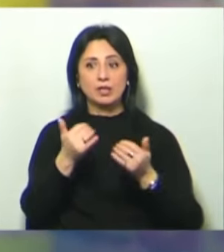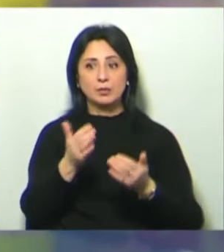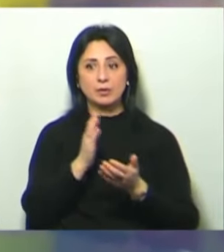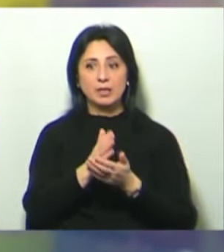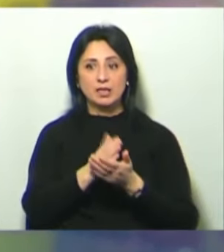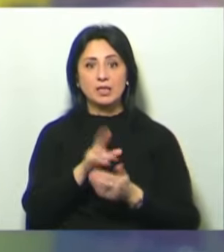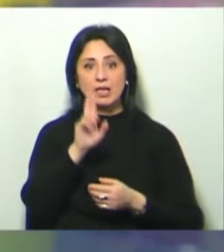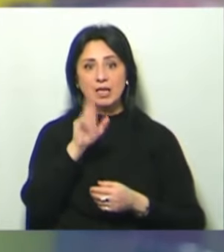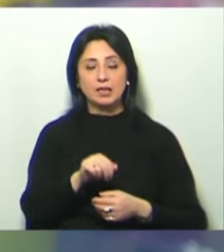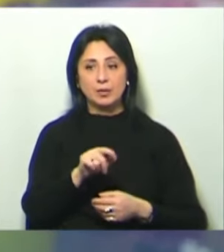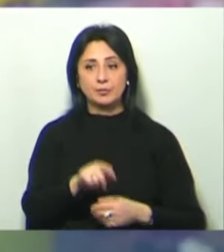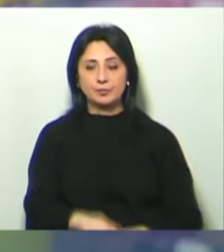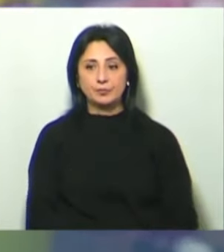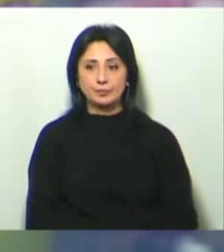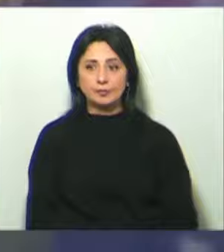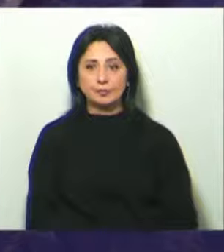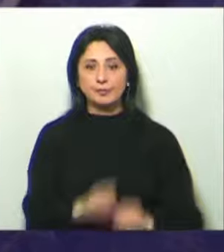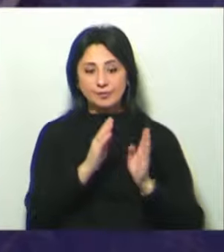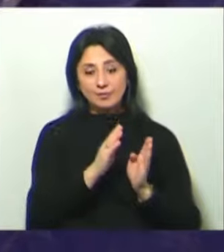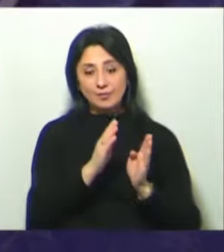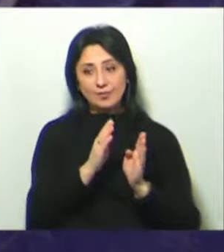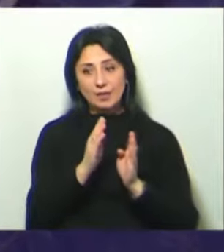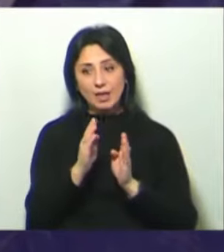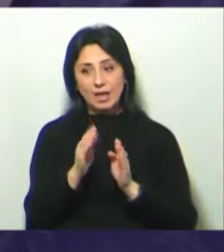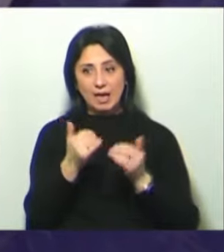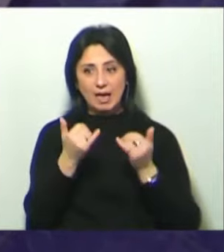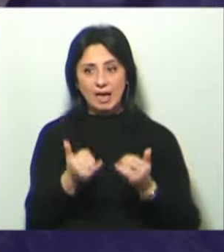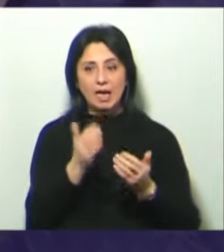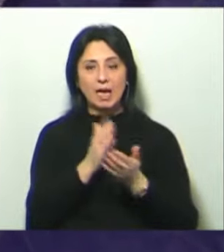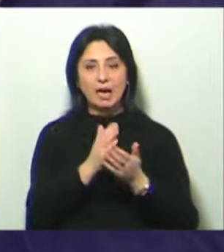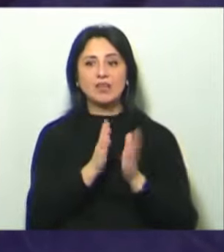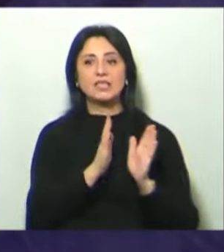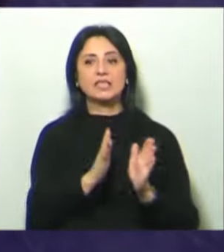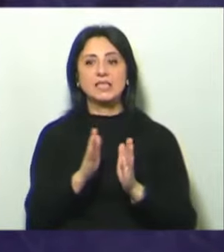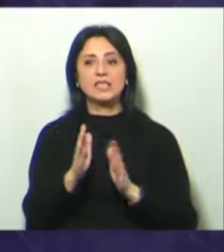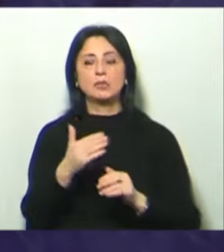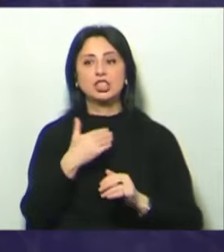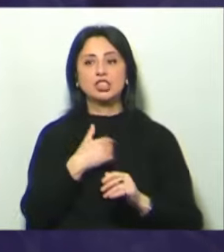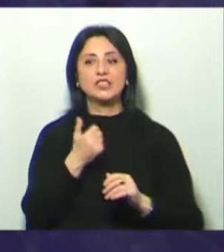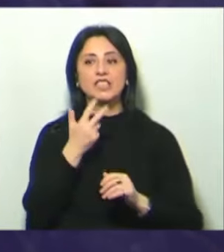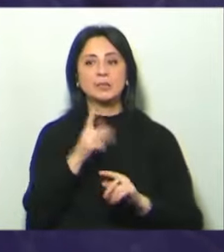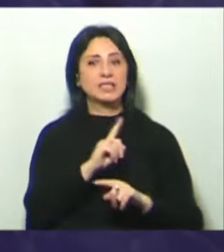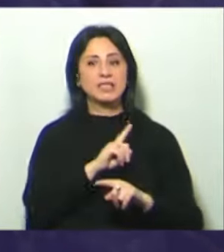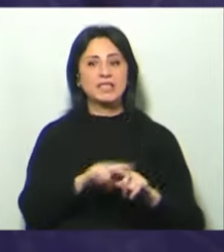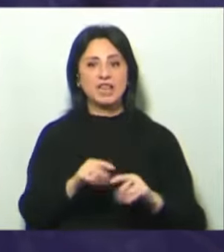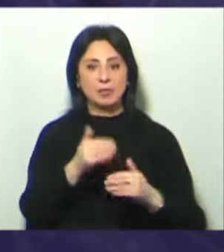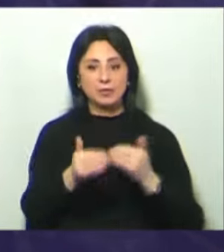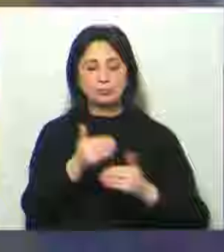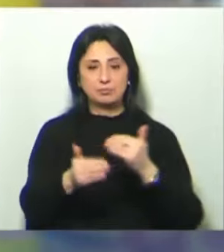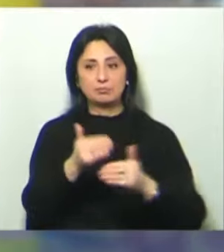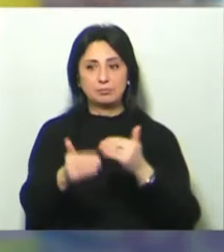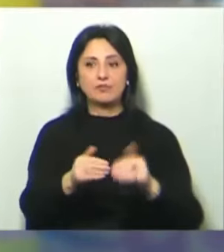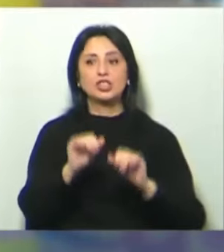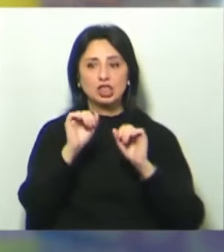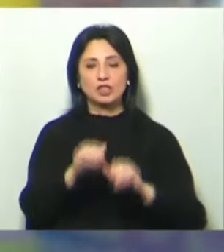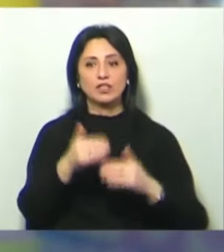ახლა არსებობს და დინამიკა ამჟამად არის სტაბილური. ჩვენ იმდენად სწრაფად მივდივართ წინ,